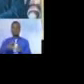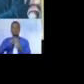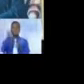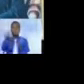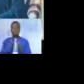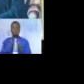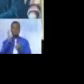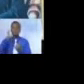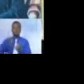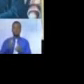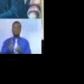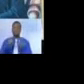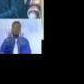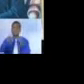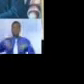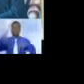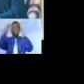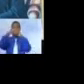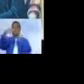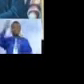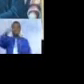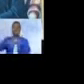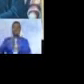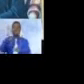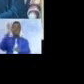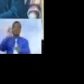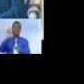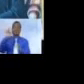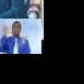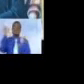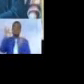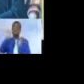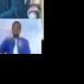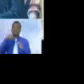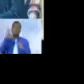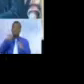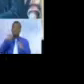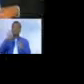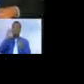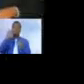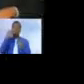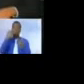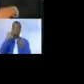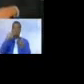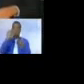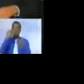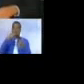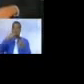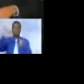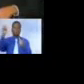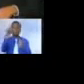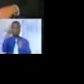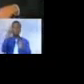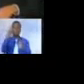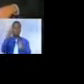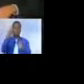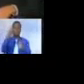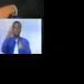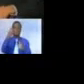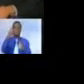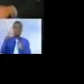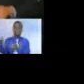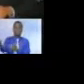Je voudrais mettre l'accent sur sept points qui me paraissent essentiels. Alors, en premier lieu,